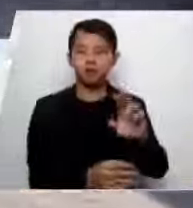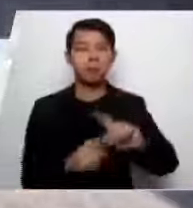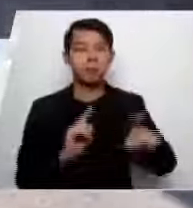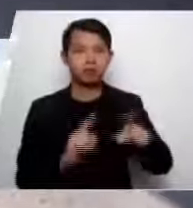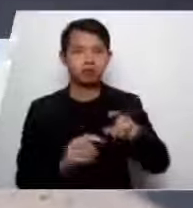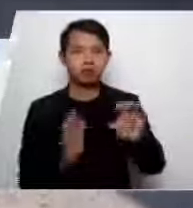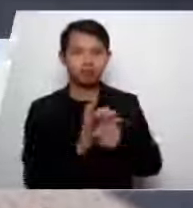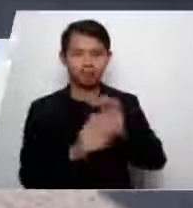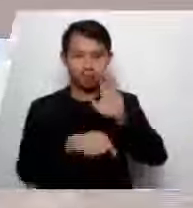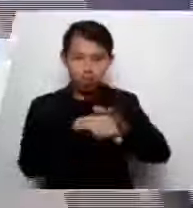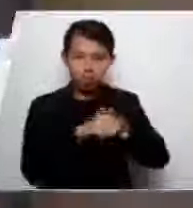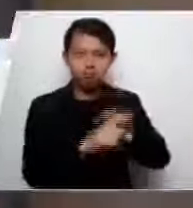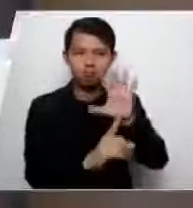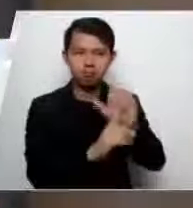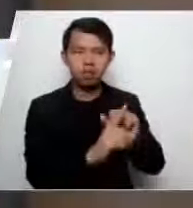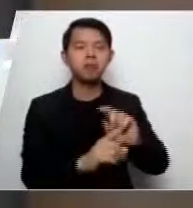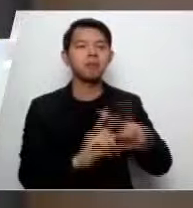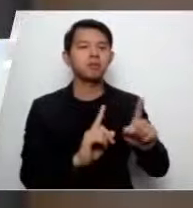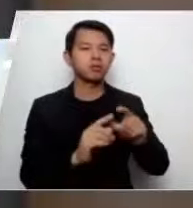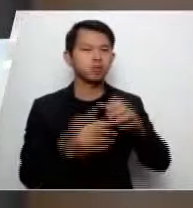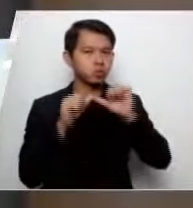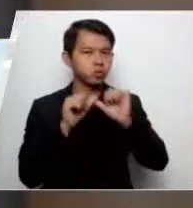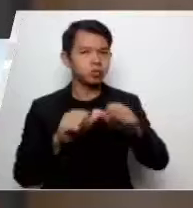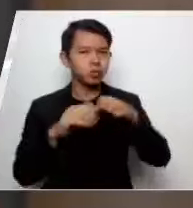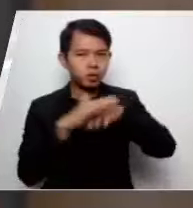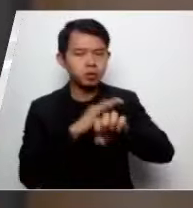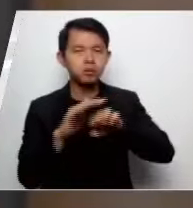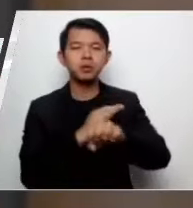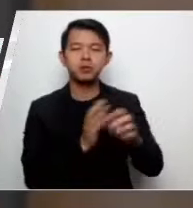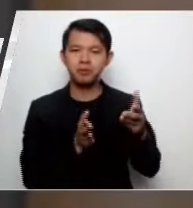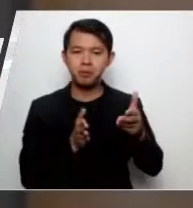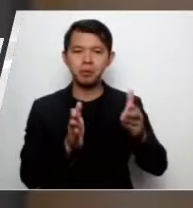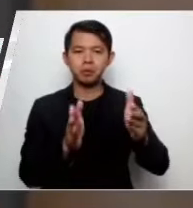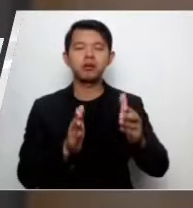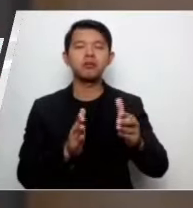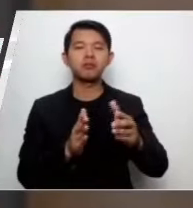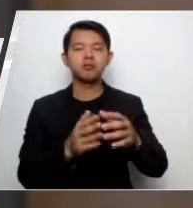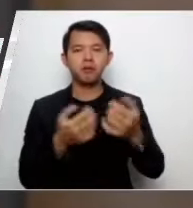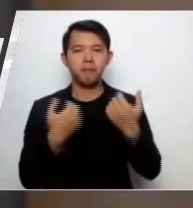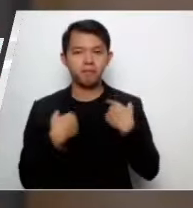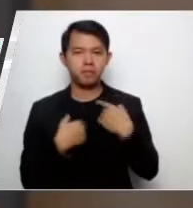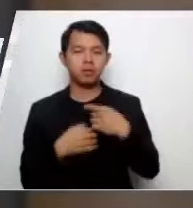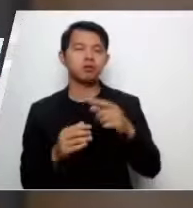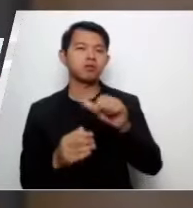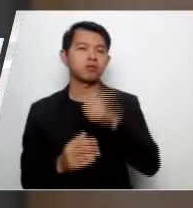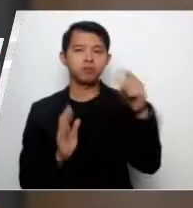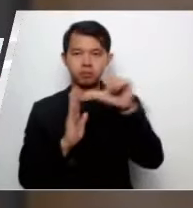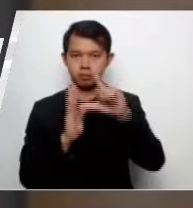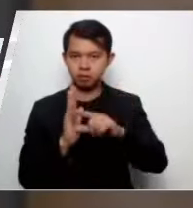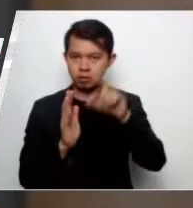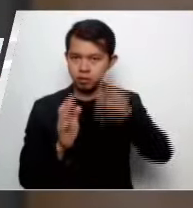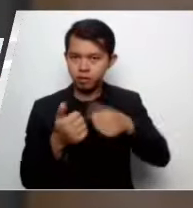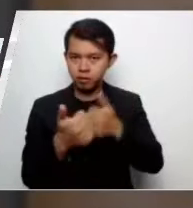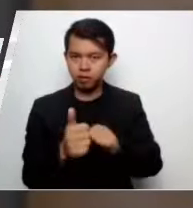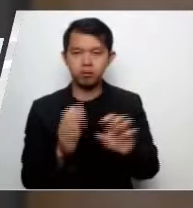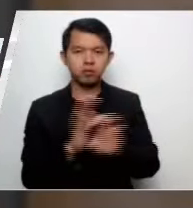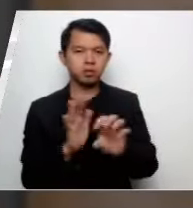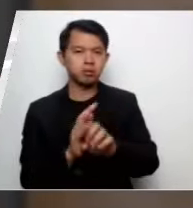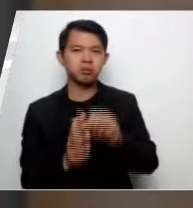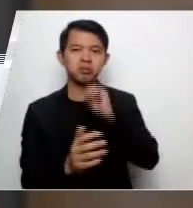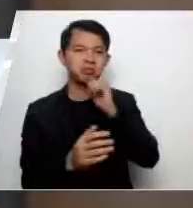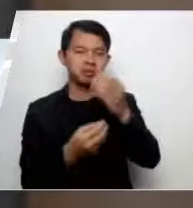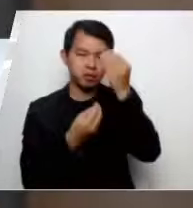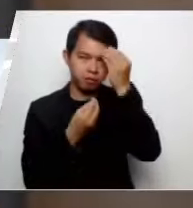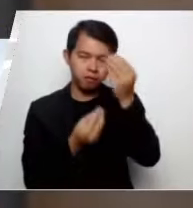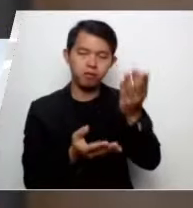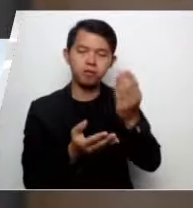mga major roads sa Metro Manila, meron mga pong tayong ibang batas na pwedeng apply, like disobedience sa person in authority, yung mga